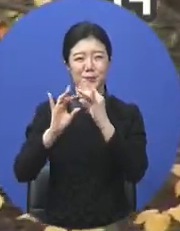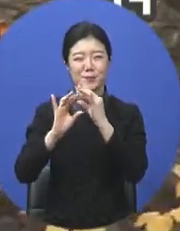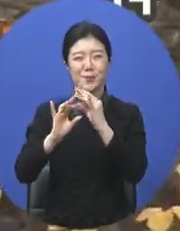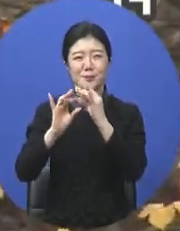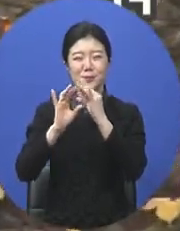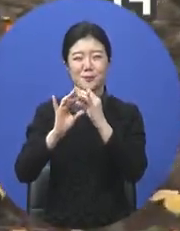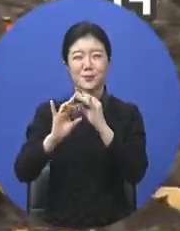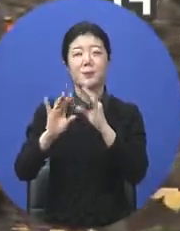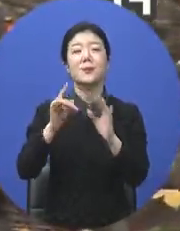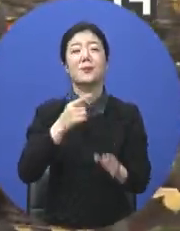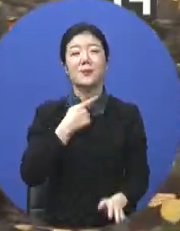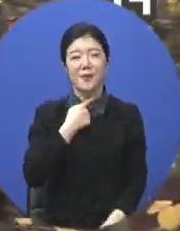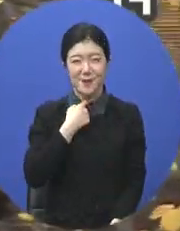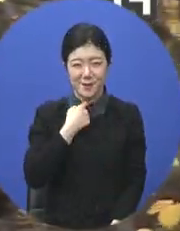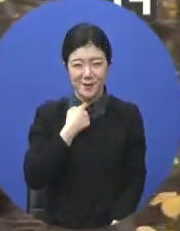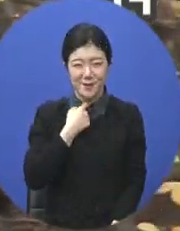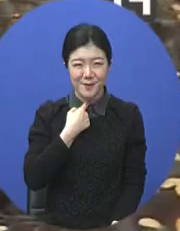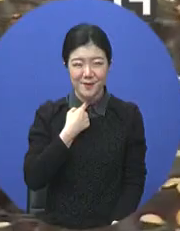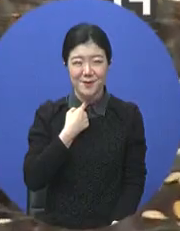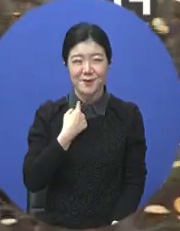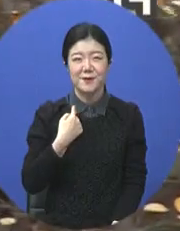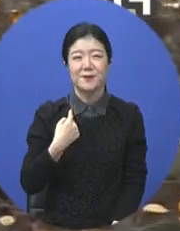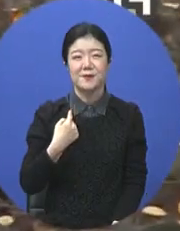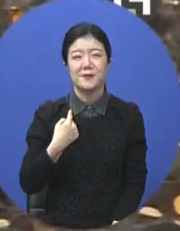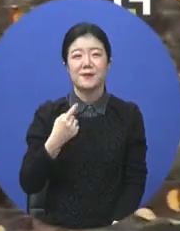woo 으